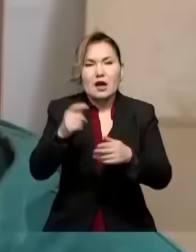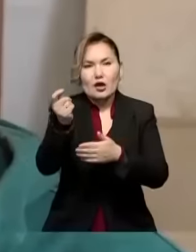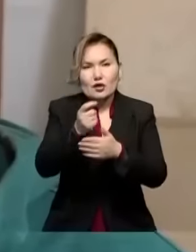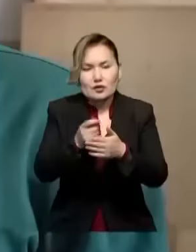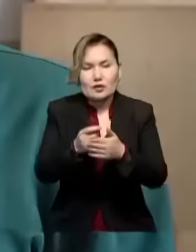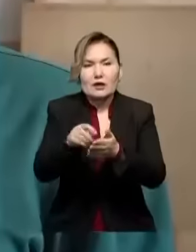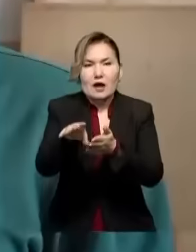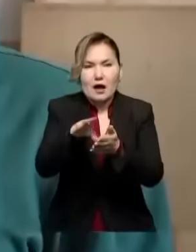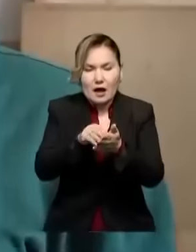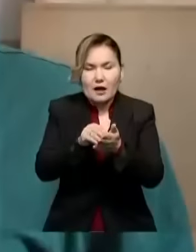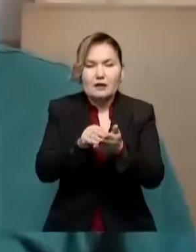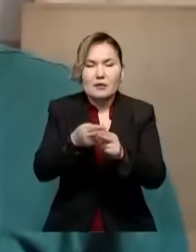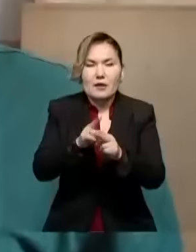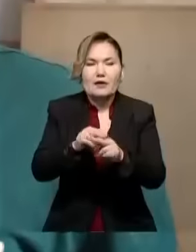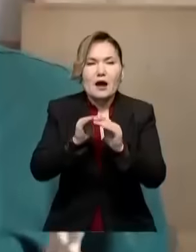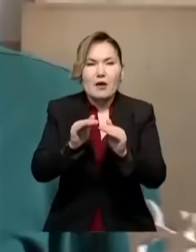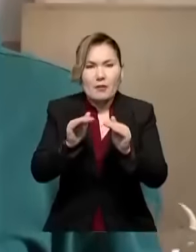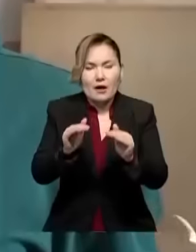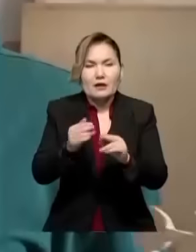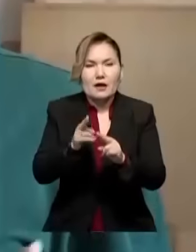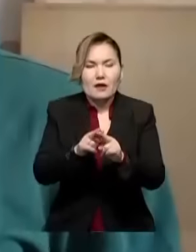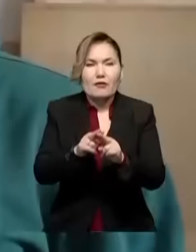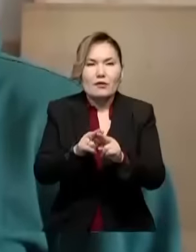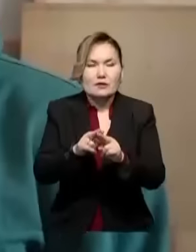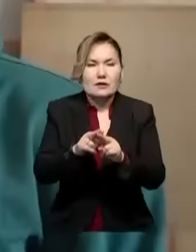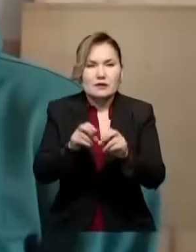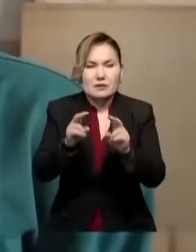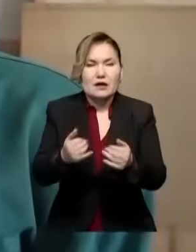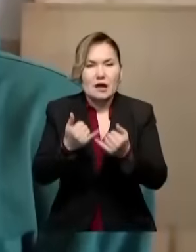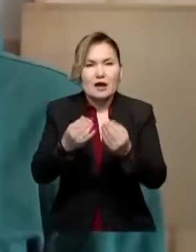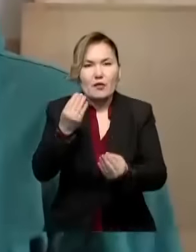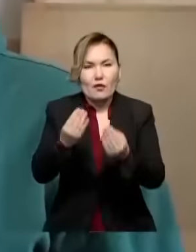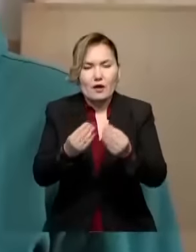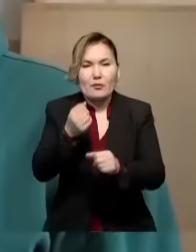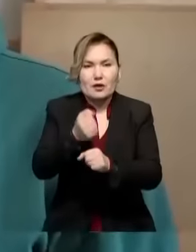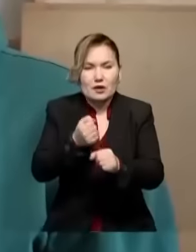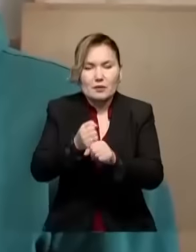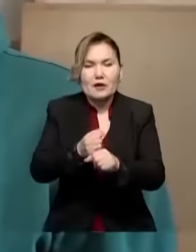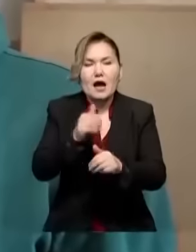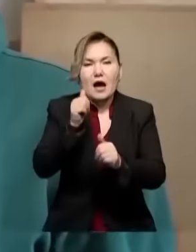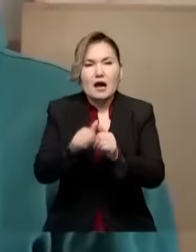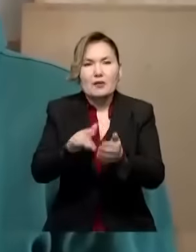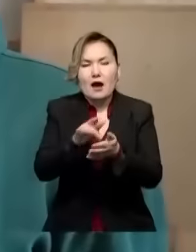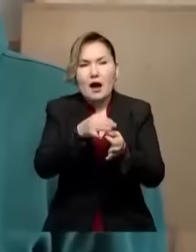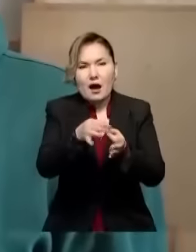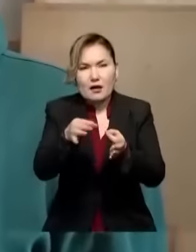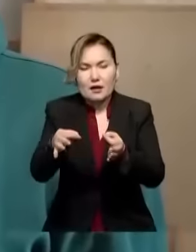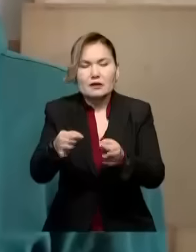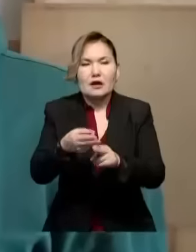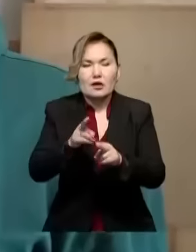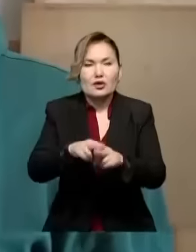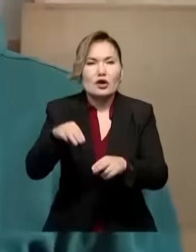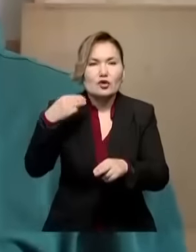емес суреттерін, балдар асықатып ойнап отқан сол бәрі суреттерін, кейін әрбір қаладан, мысалы